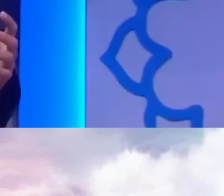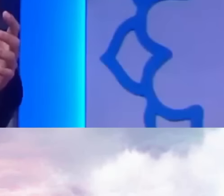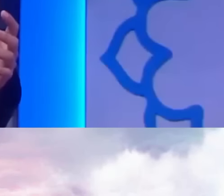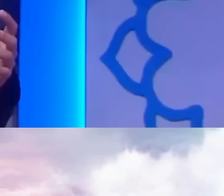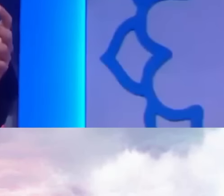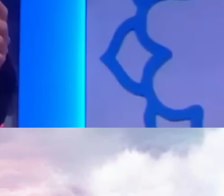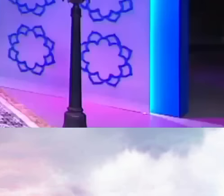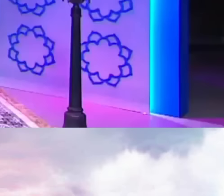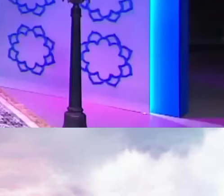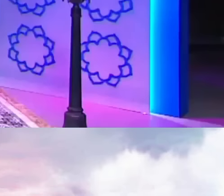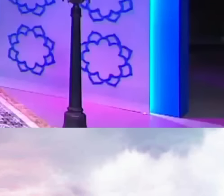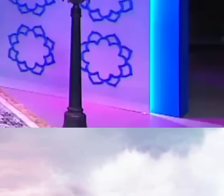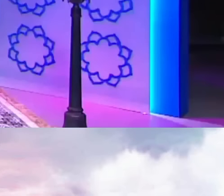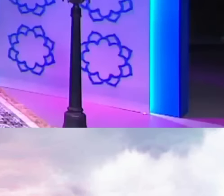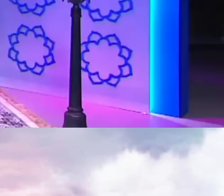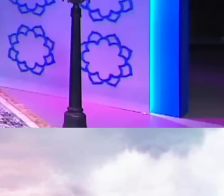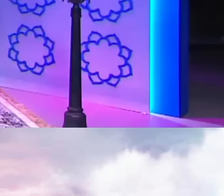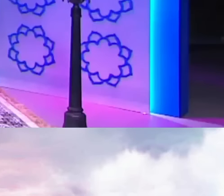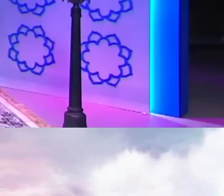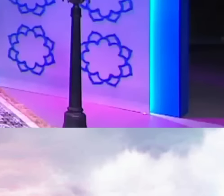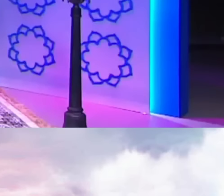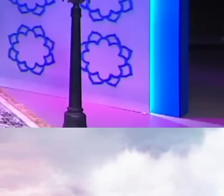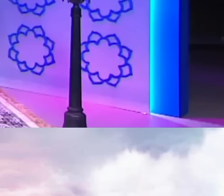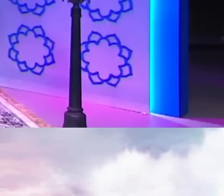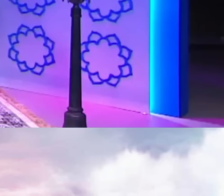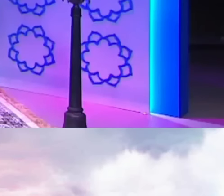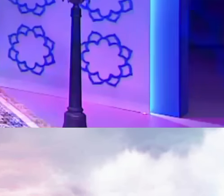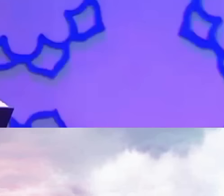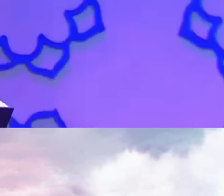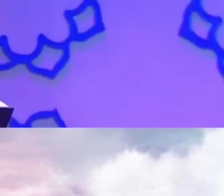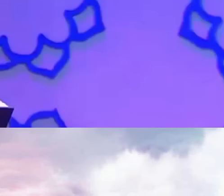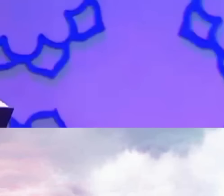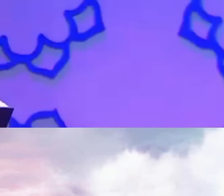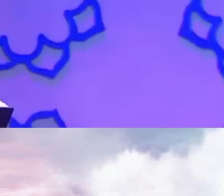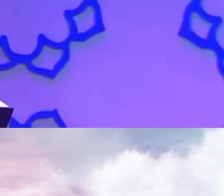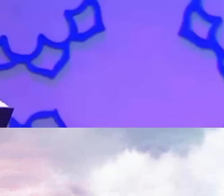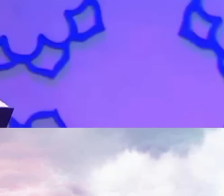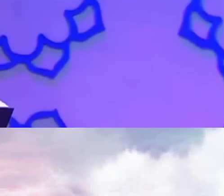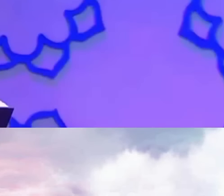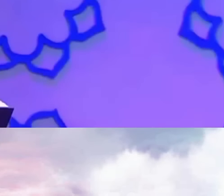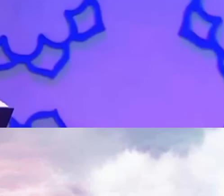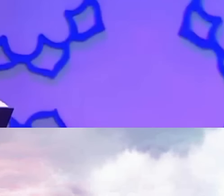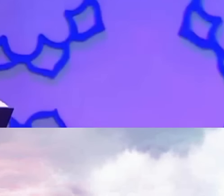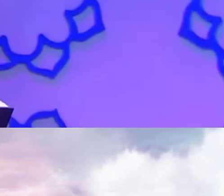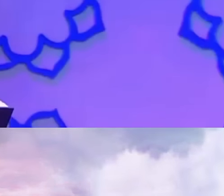malam 8 salat tarawih Nabi Ibrahim Terus yang menarik